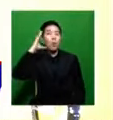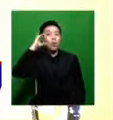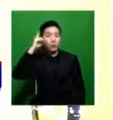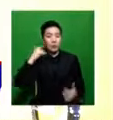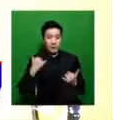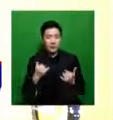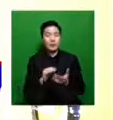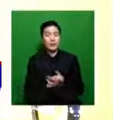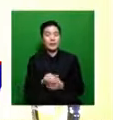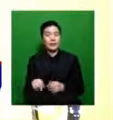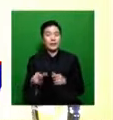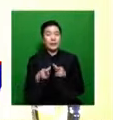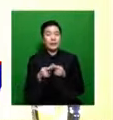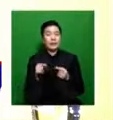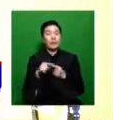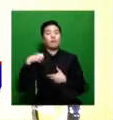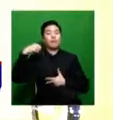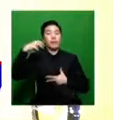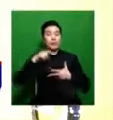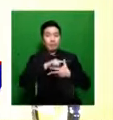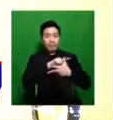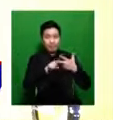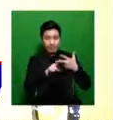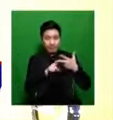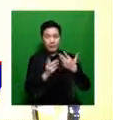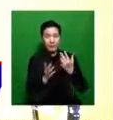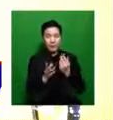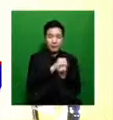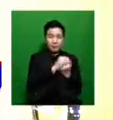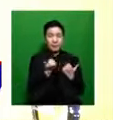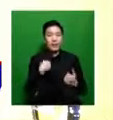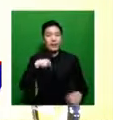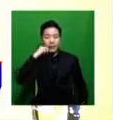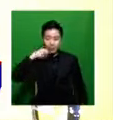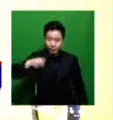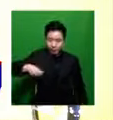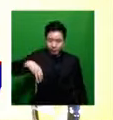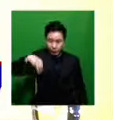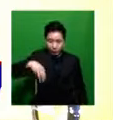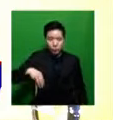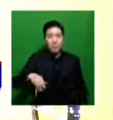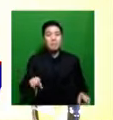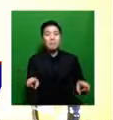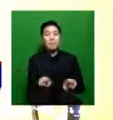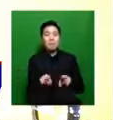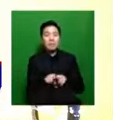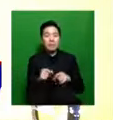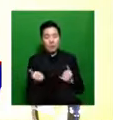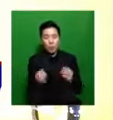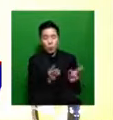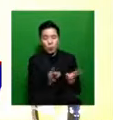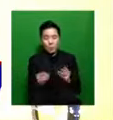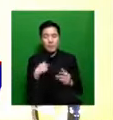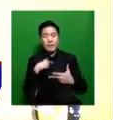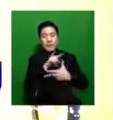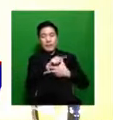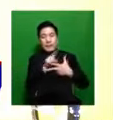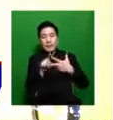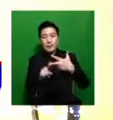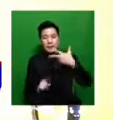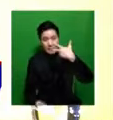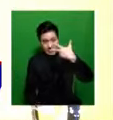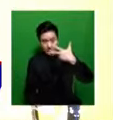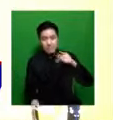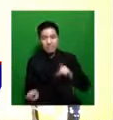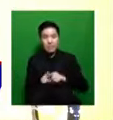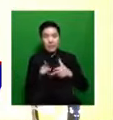คะอันนี้คือเรื่องของค่าไฟส่วนเรื่องของน้ำประปาในลักษณะคล้ายกันก็จะมี3มาตรการเช่นเดียวกันมาตรการที่